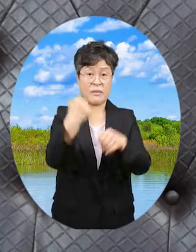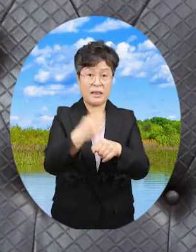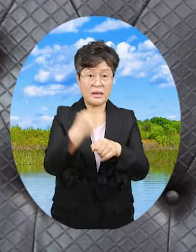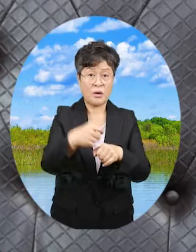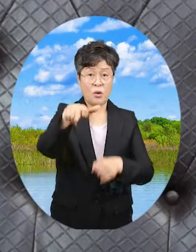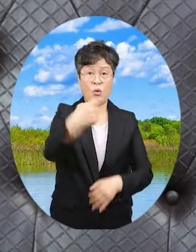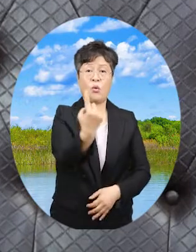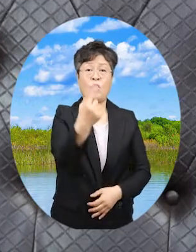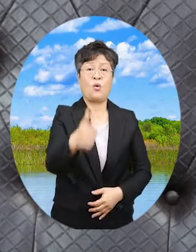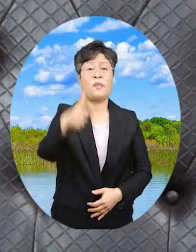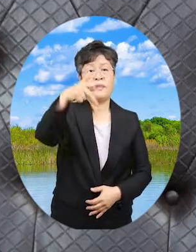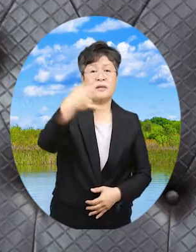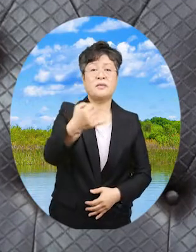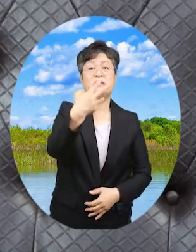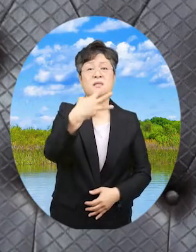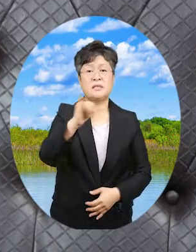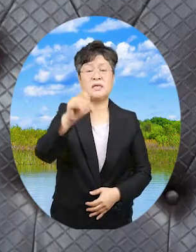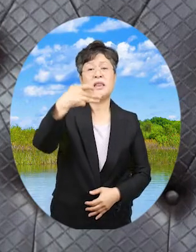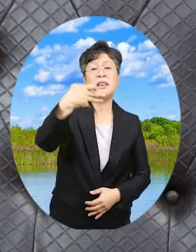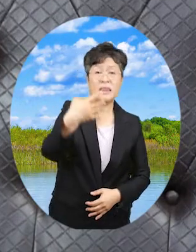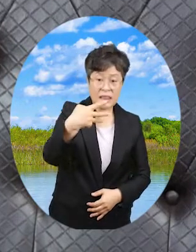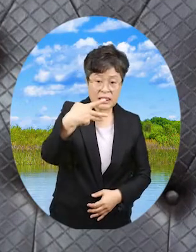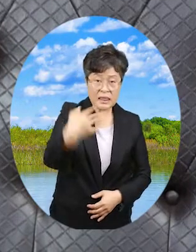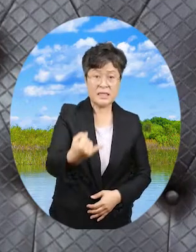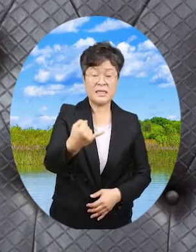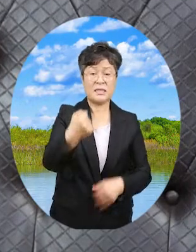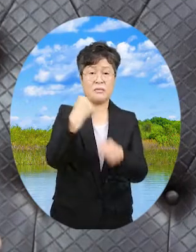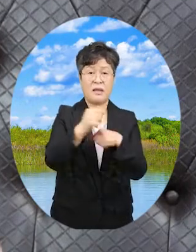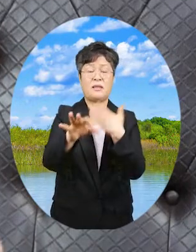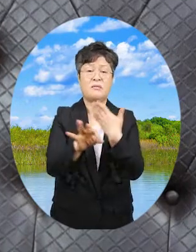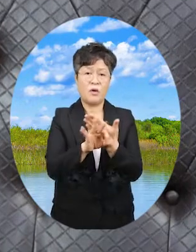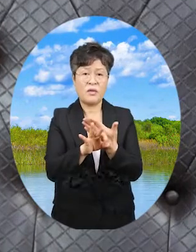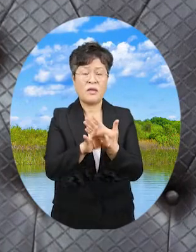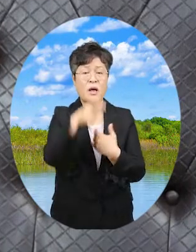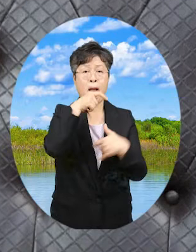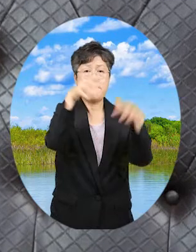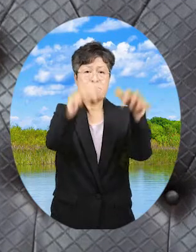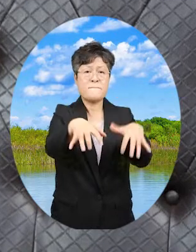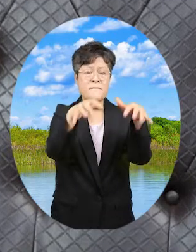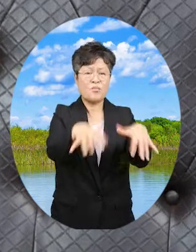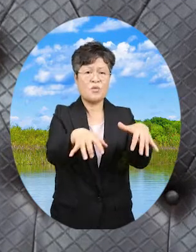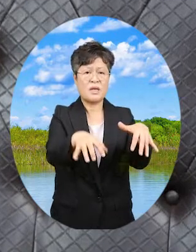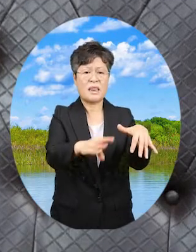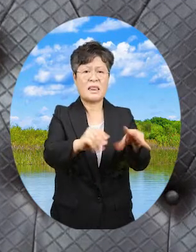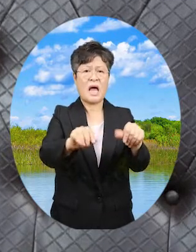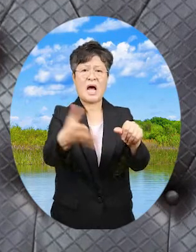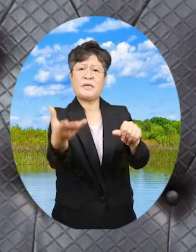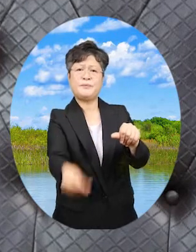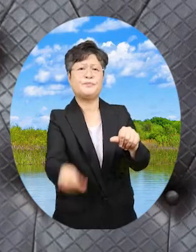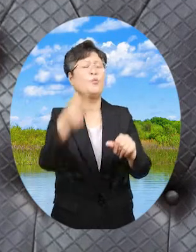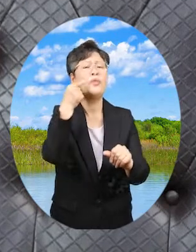네. 저는 하천 내에다가 시설물이라든지 각종 친수시설 공간은 친수